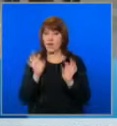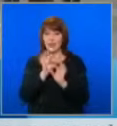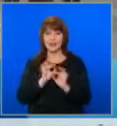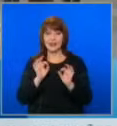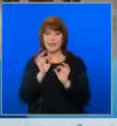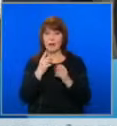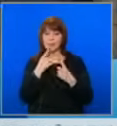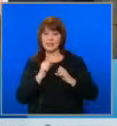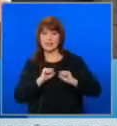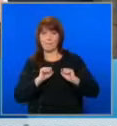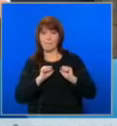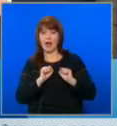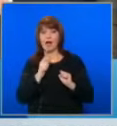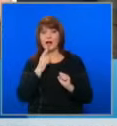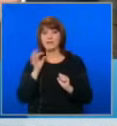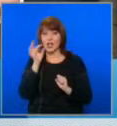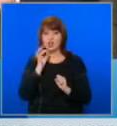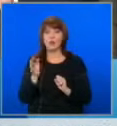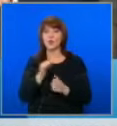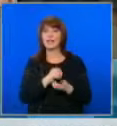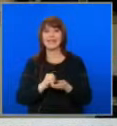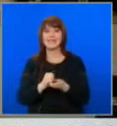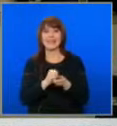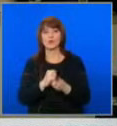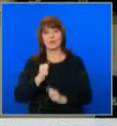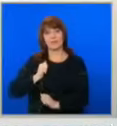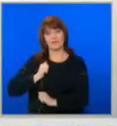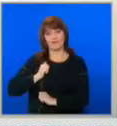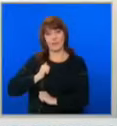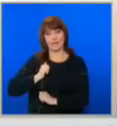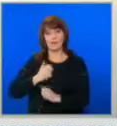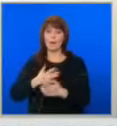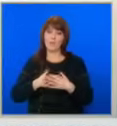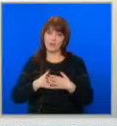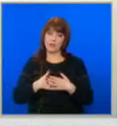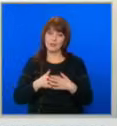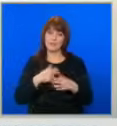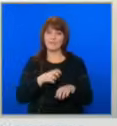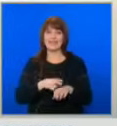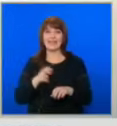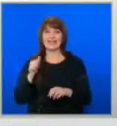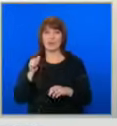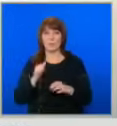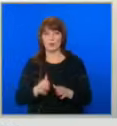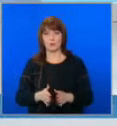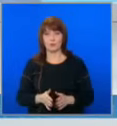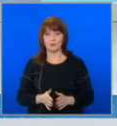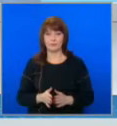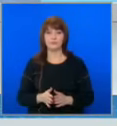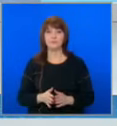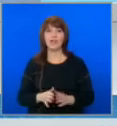непосредствена заплаха за никой от съюзниците от нато де апостол предаде от централата на